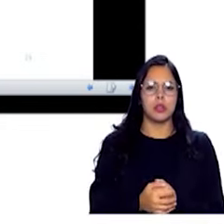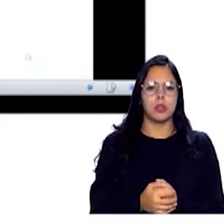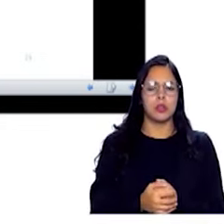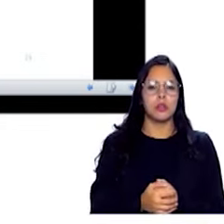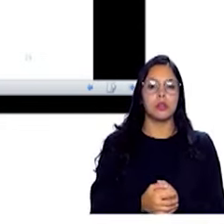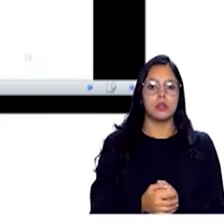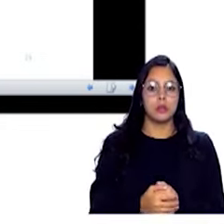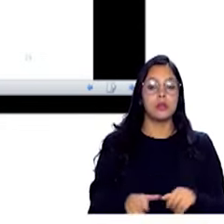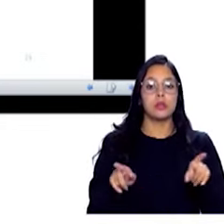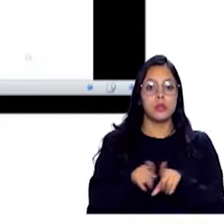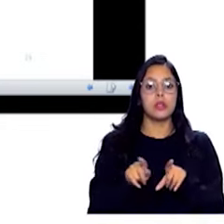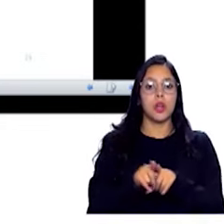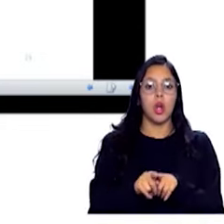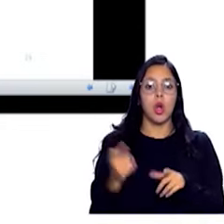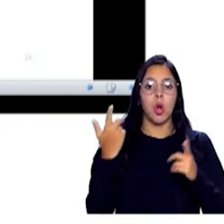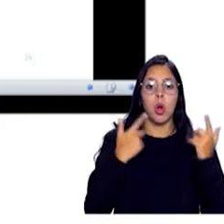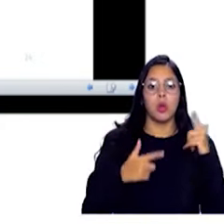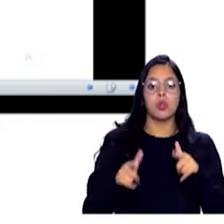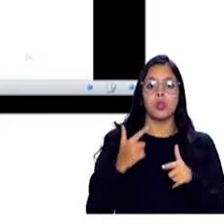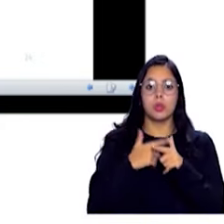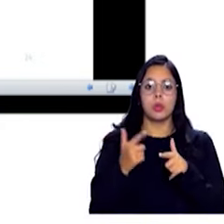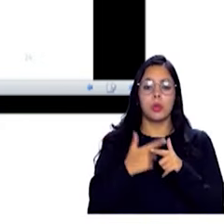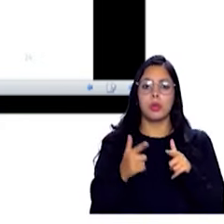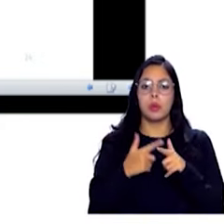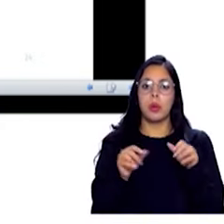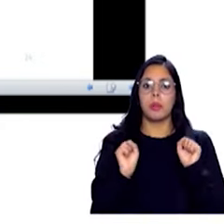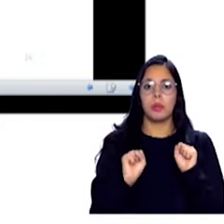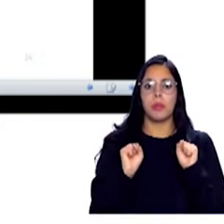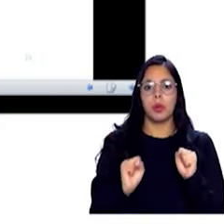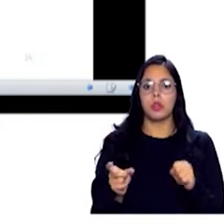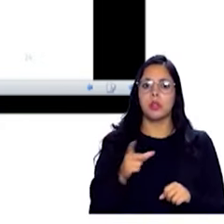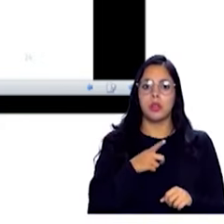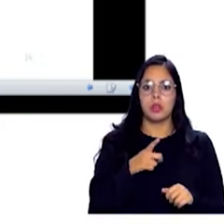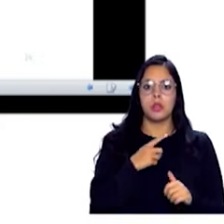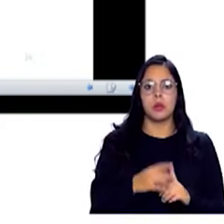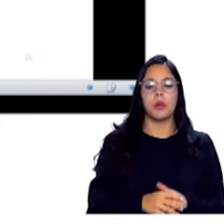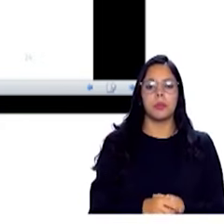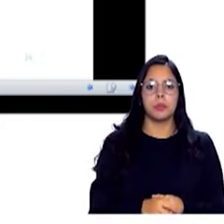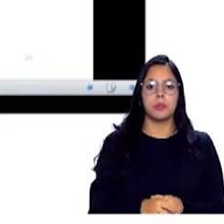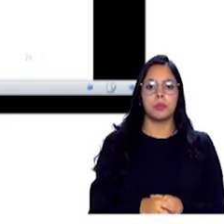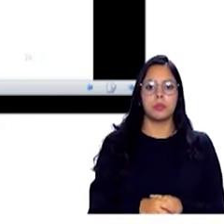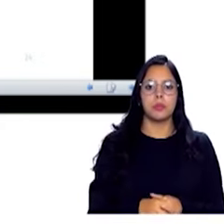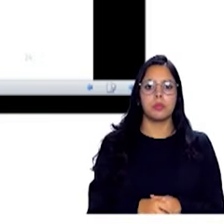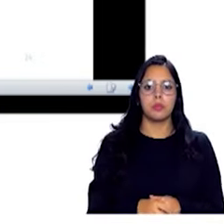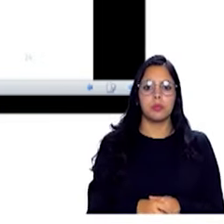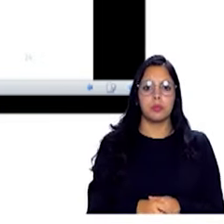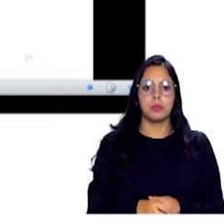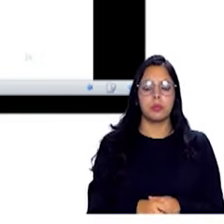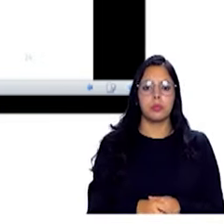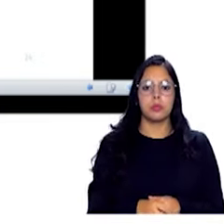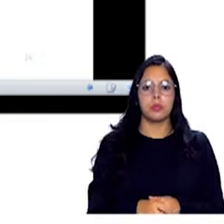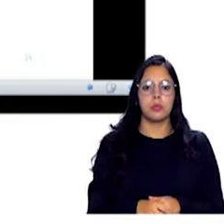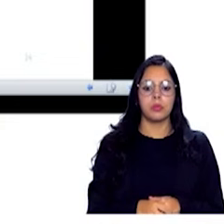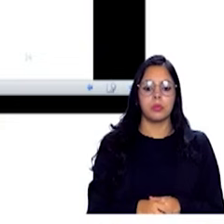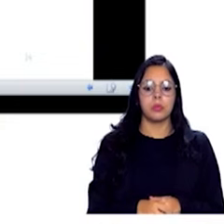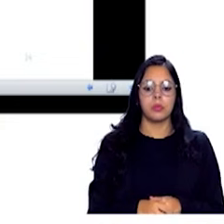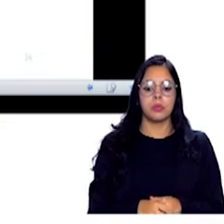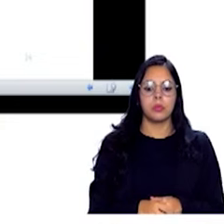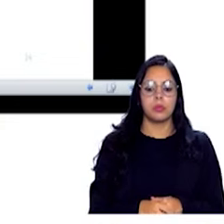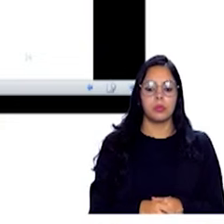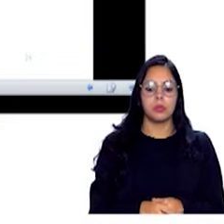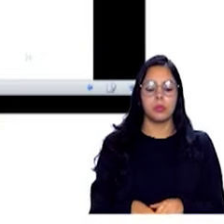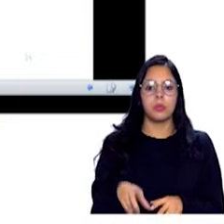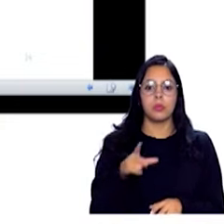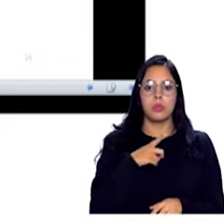eh innanzitutto quando si pu ritenere che la questione Sia già stata risolta Dalla corte di cassazione